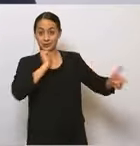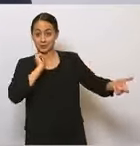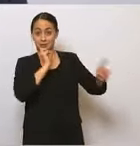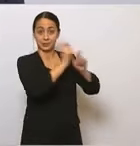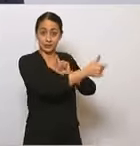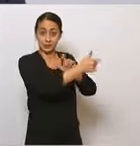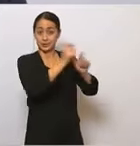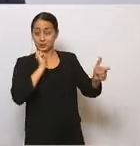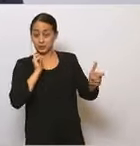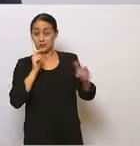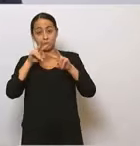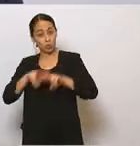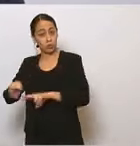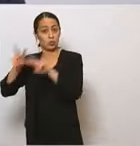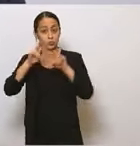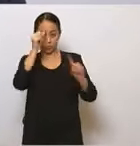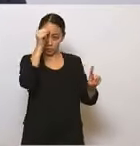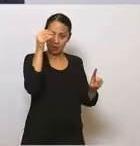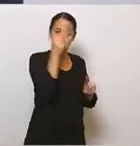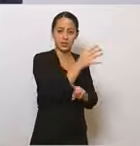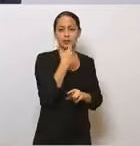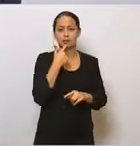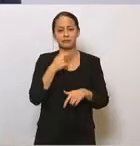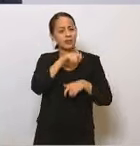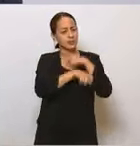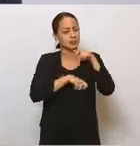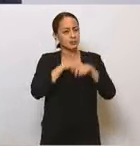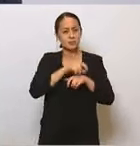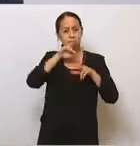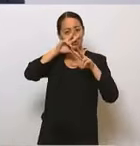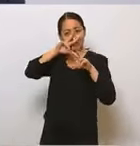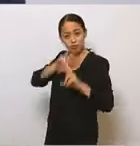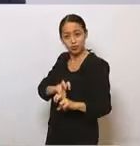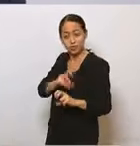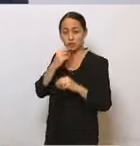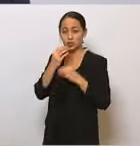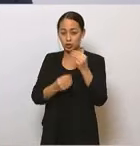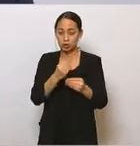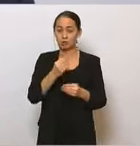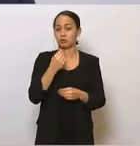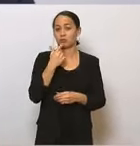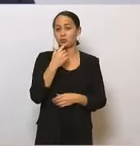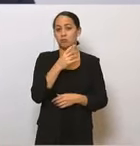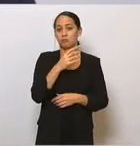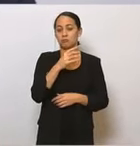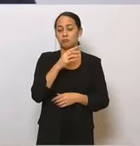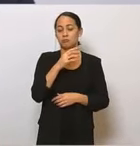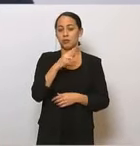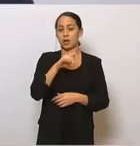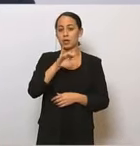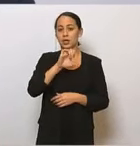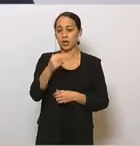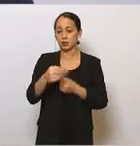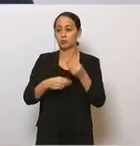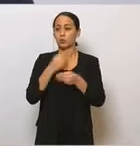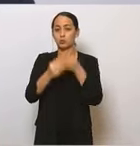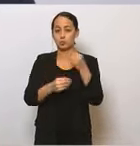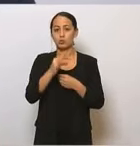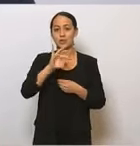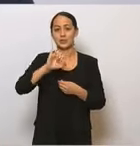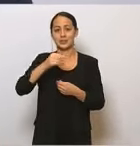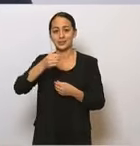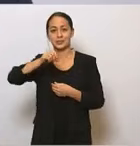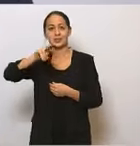Des chercheurs qui ont été nommés depuis à des postes importants comme l'INACAN ou Timou ont inspiré une partie de la régulation que nous mettons en